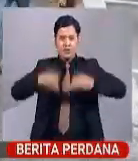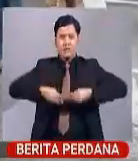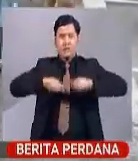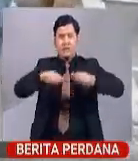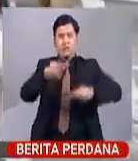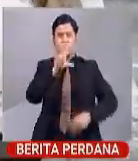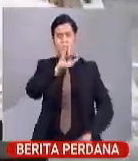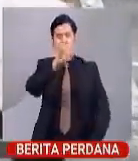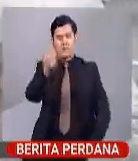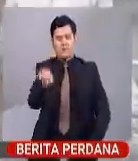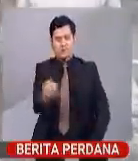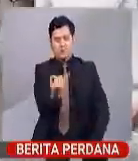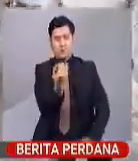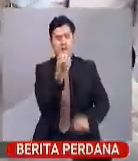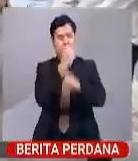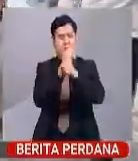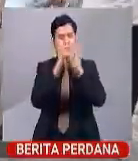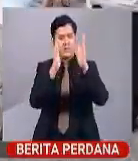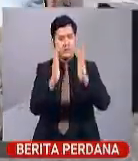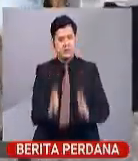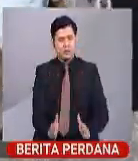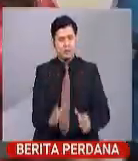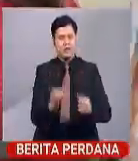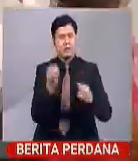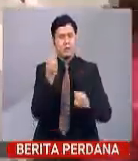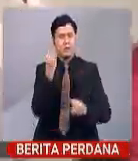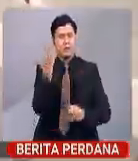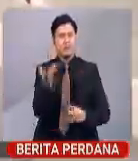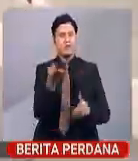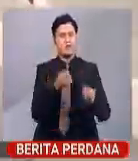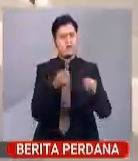juta tenaga kerja melalui beberapa inisiatif baru